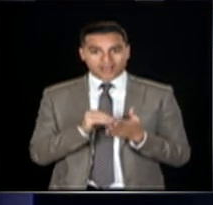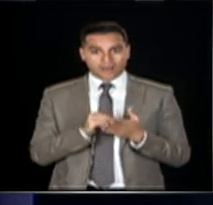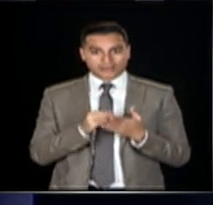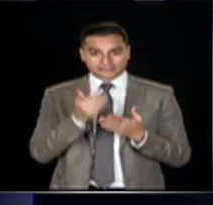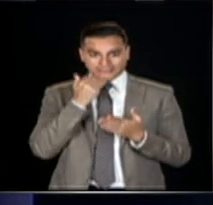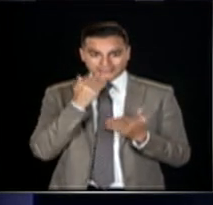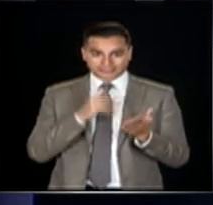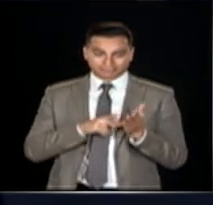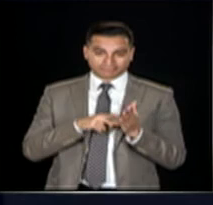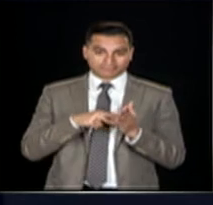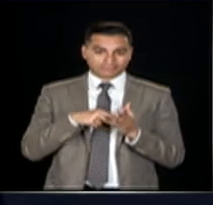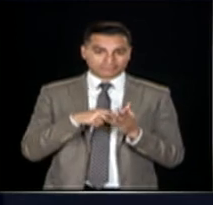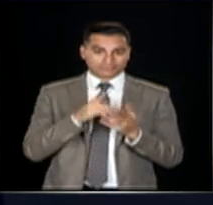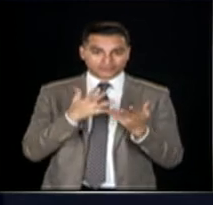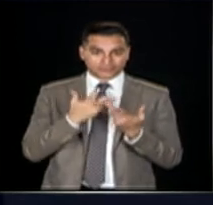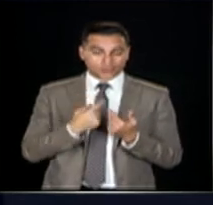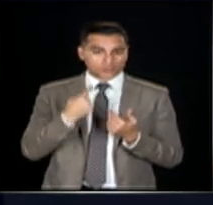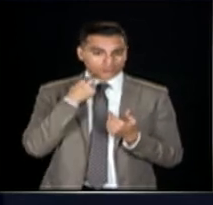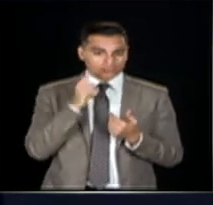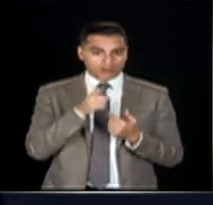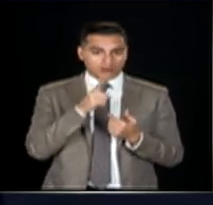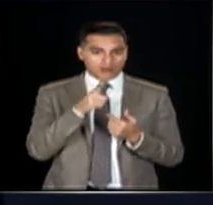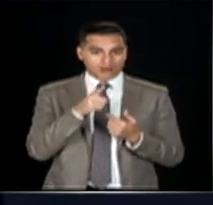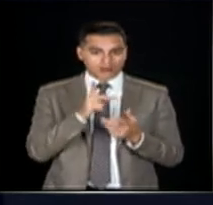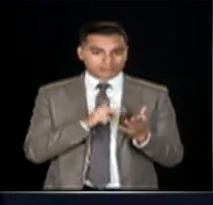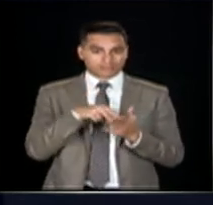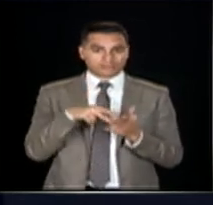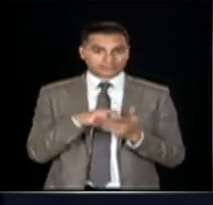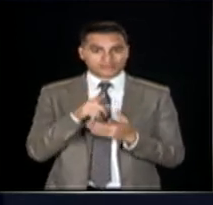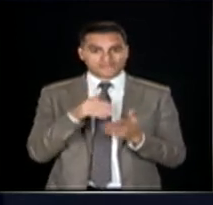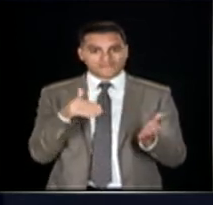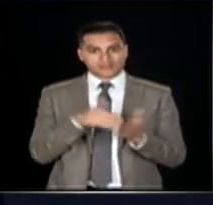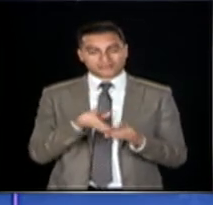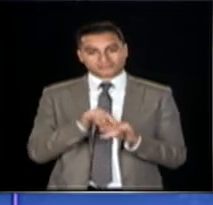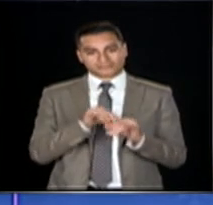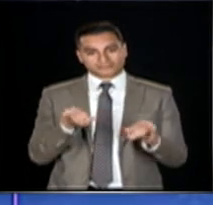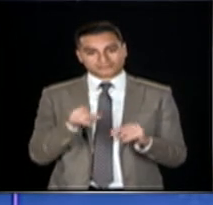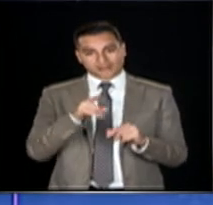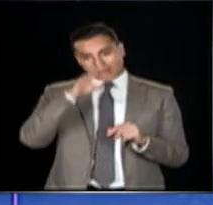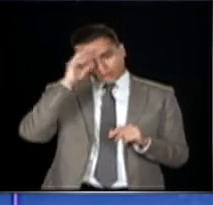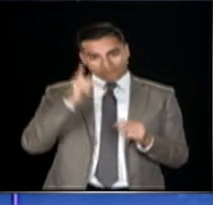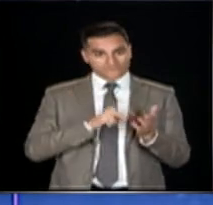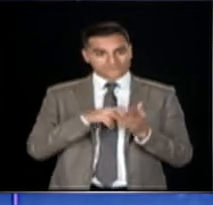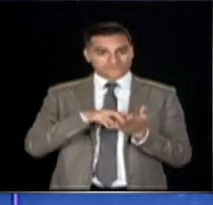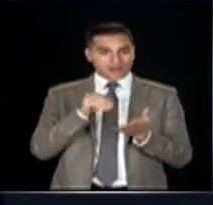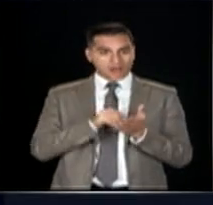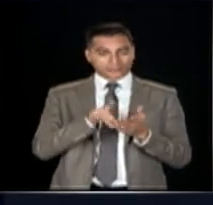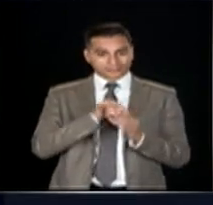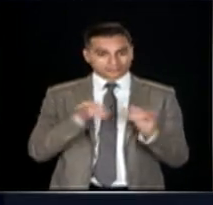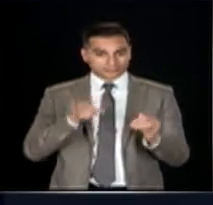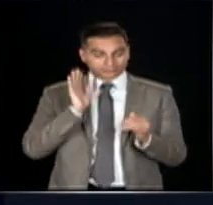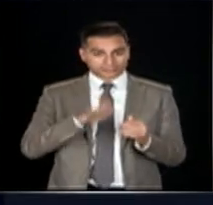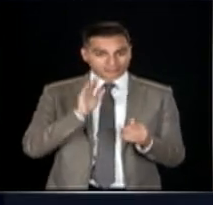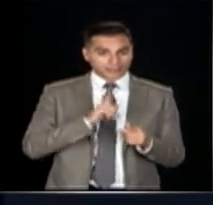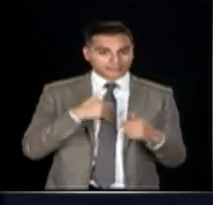اللي اتاخد الغير محسوب هو اللي عمل فرق النتيجة معه، ولكن مش مشكلة،